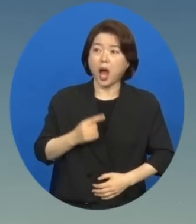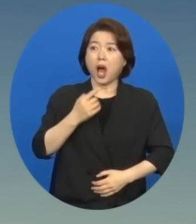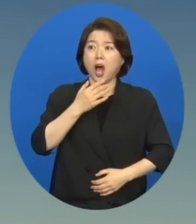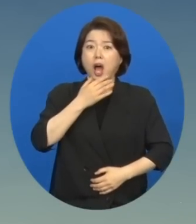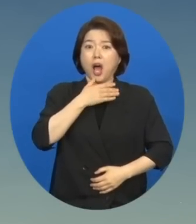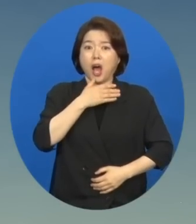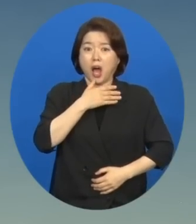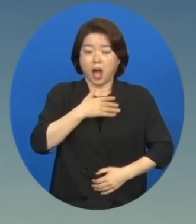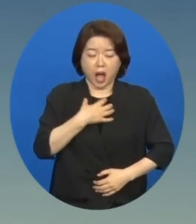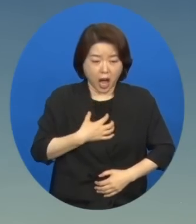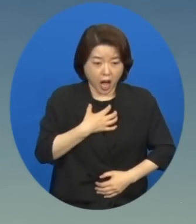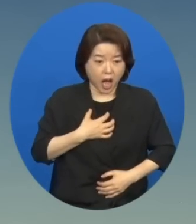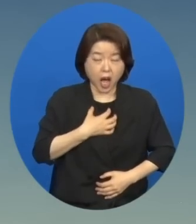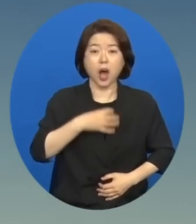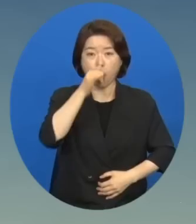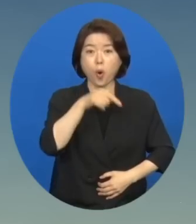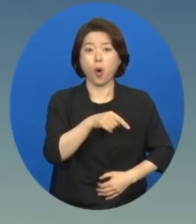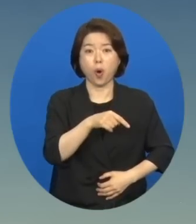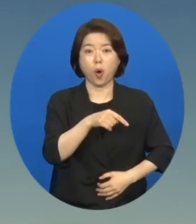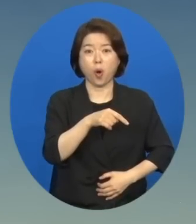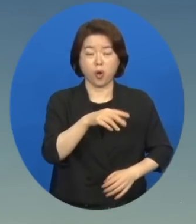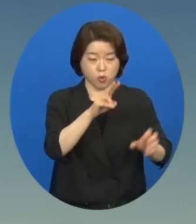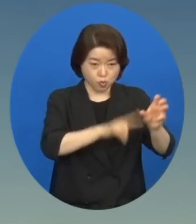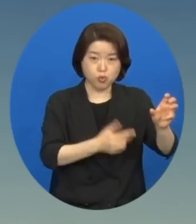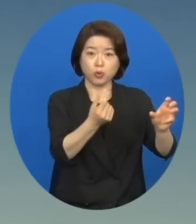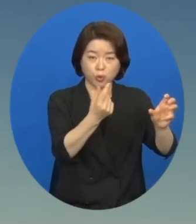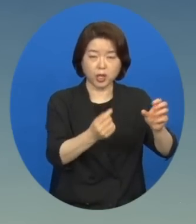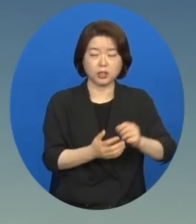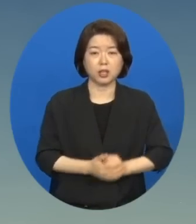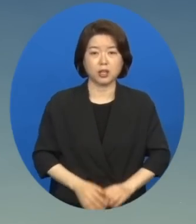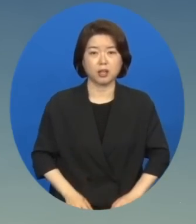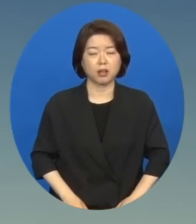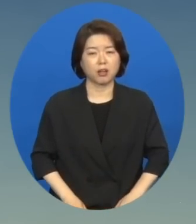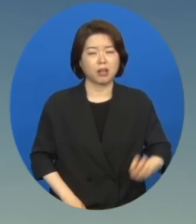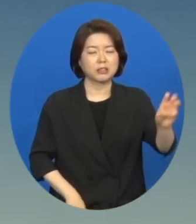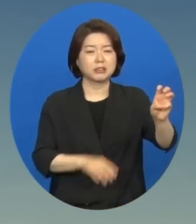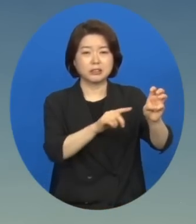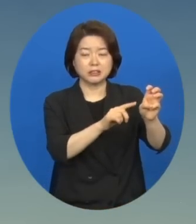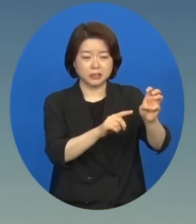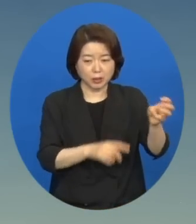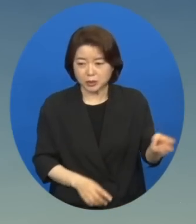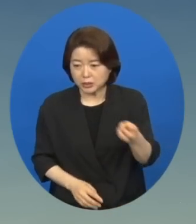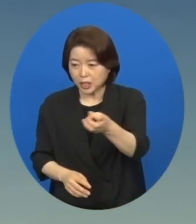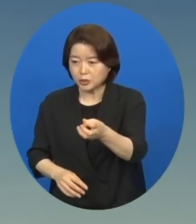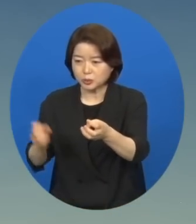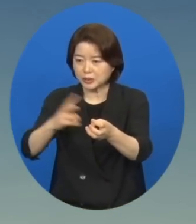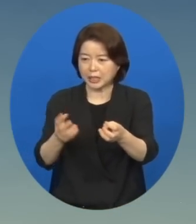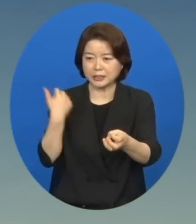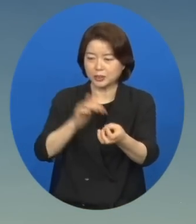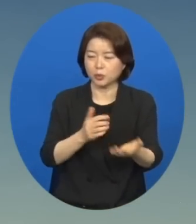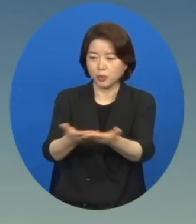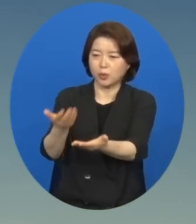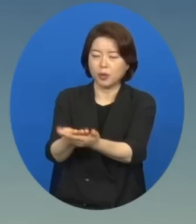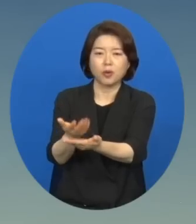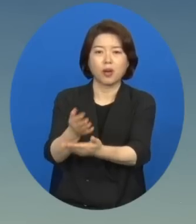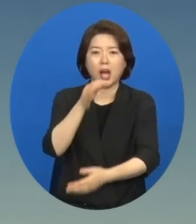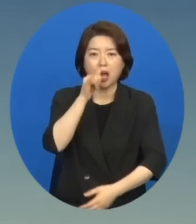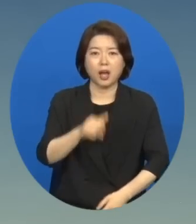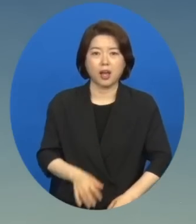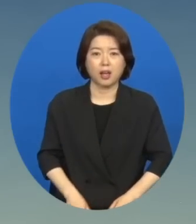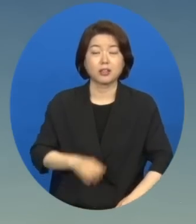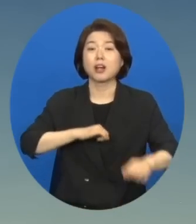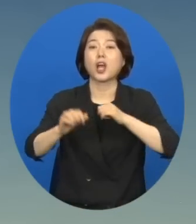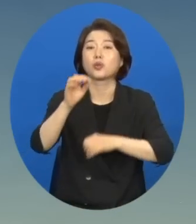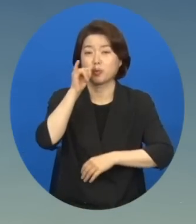그렇게 고통스러웠어요. 그리고 은삼십을 가지고 다시 갔지요. 그런 행동까지 했어요. 그런데 여러분,